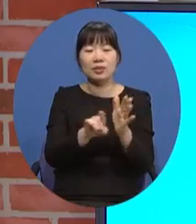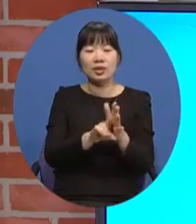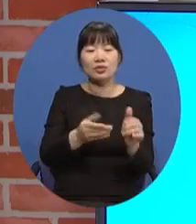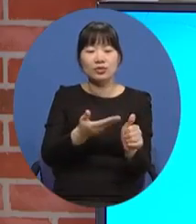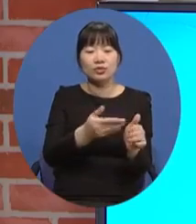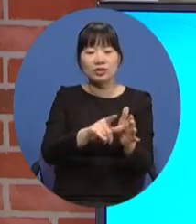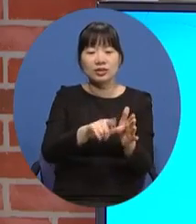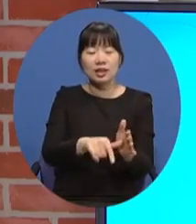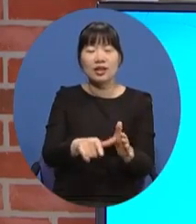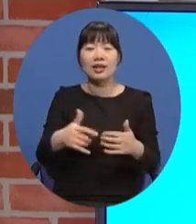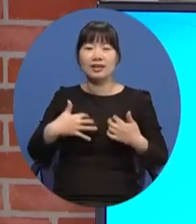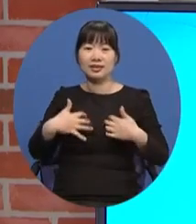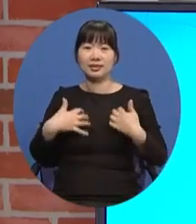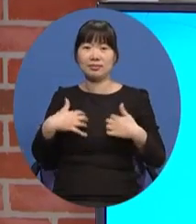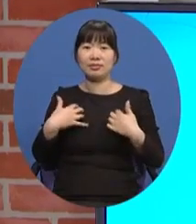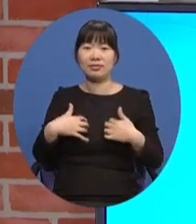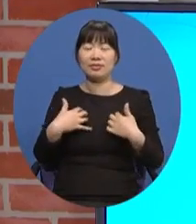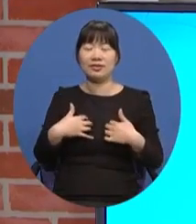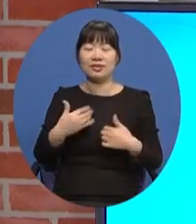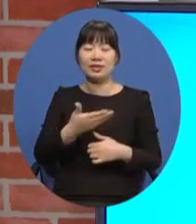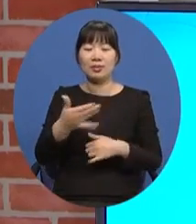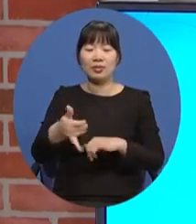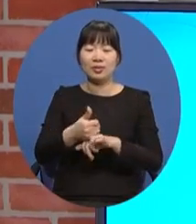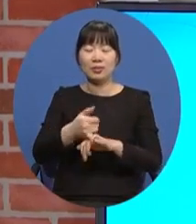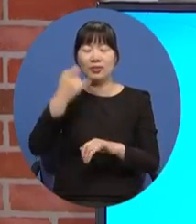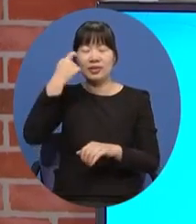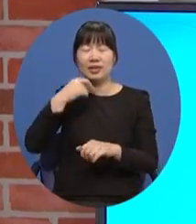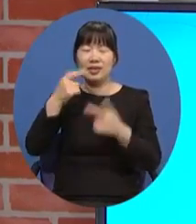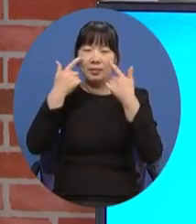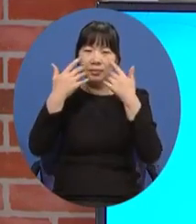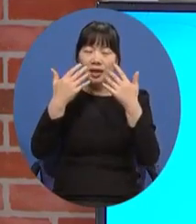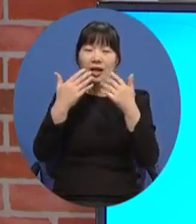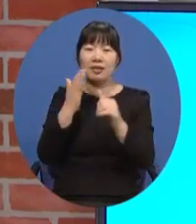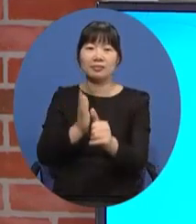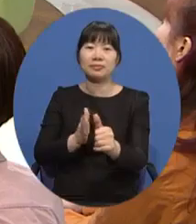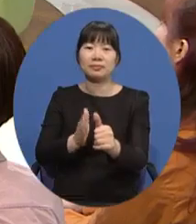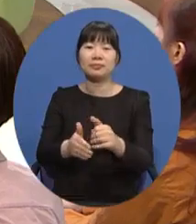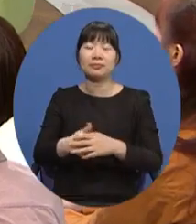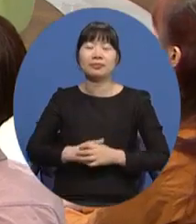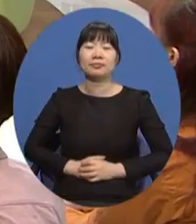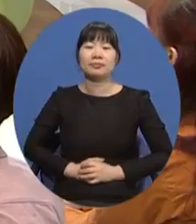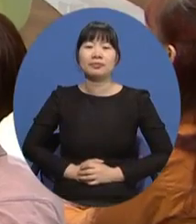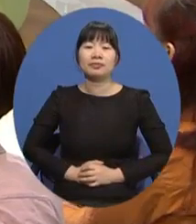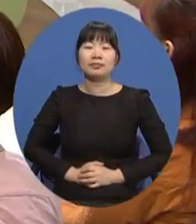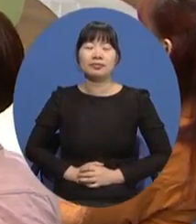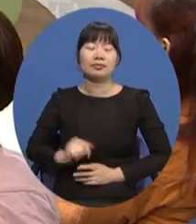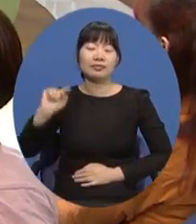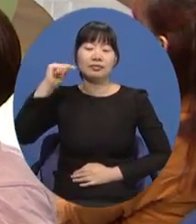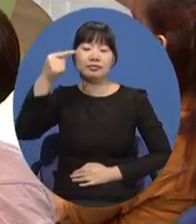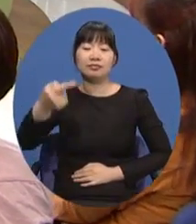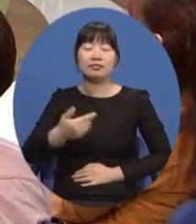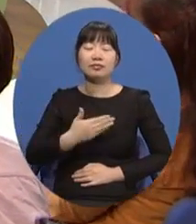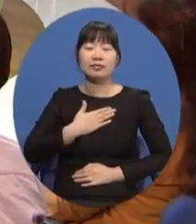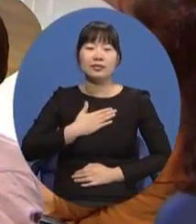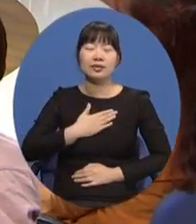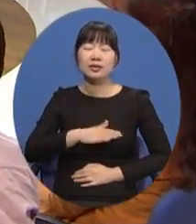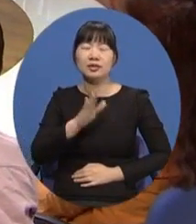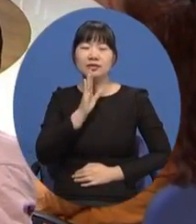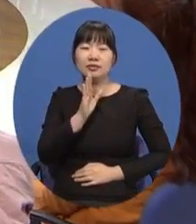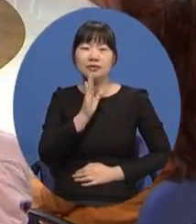때 그 기쁨이라는 것을 여러분 꼭 좀 느낄 수 있도록 해주셔야 되고 그 다음에 저는 정말